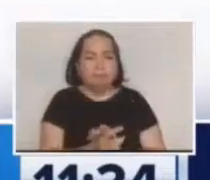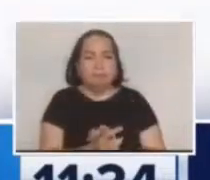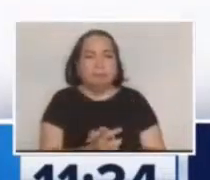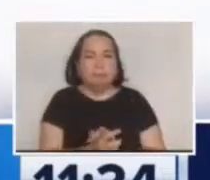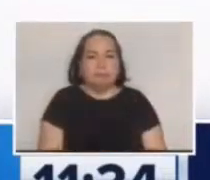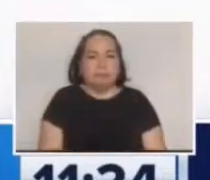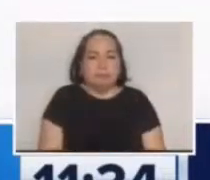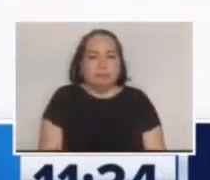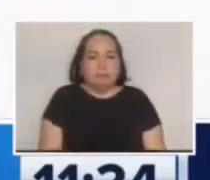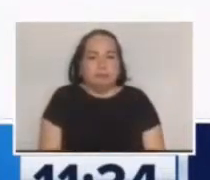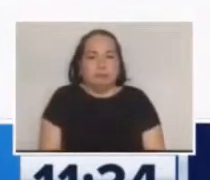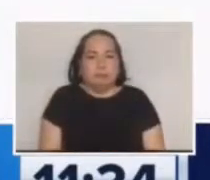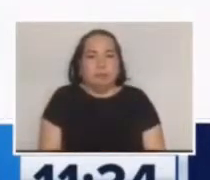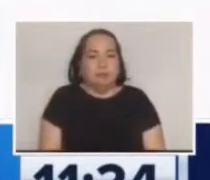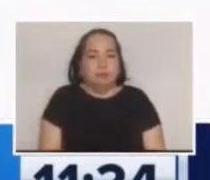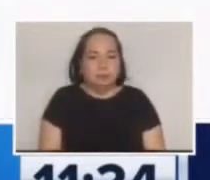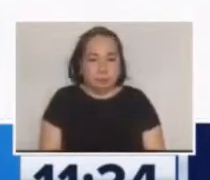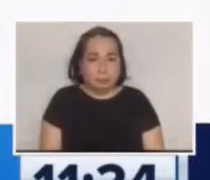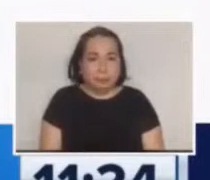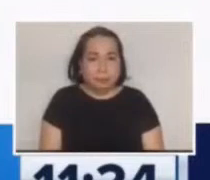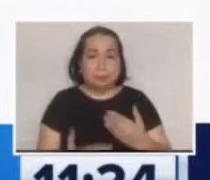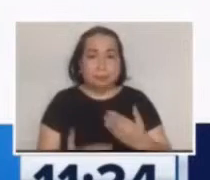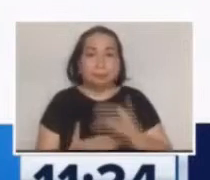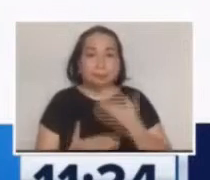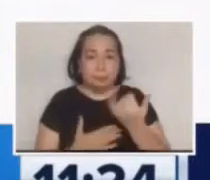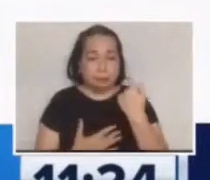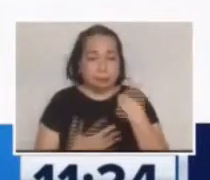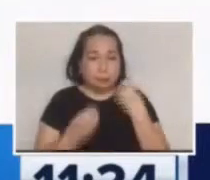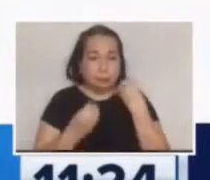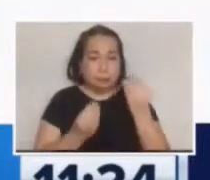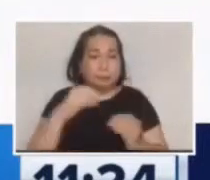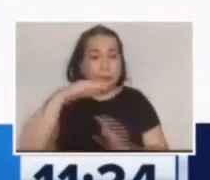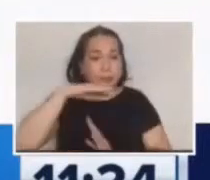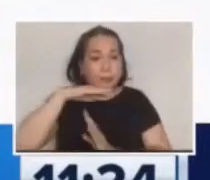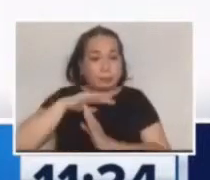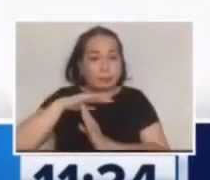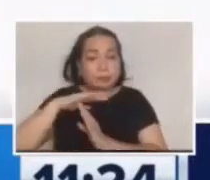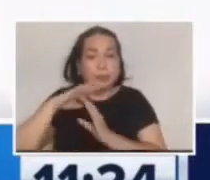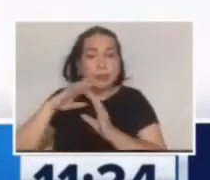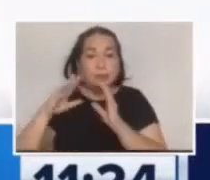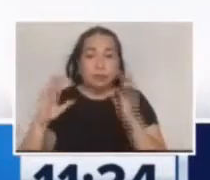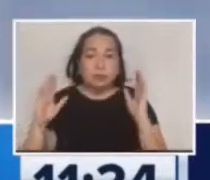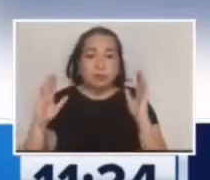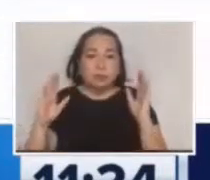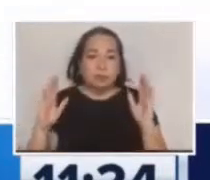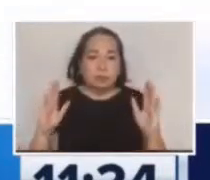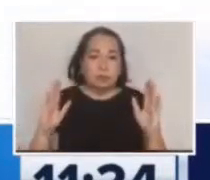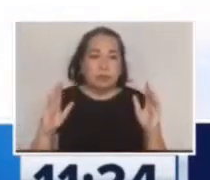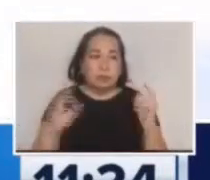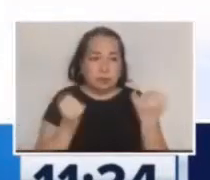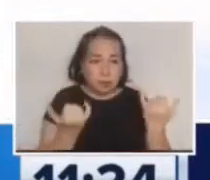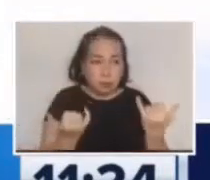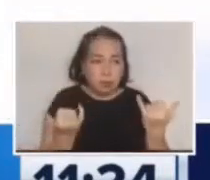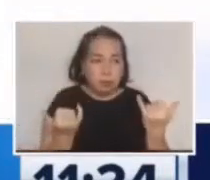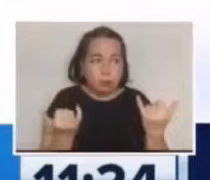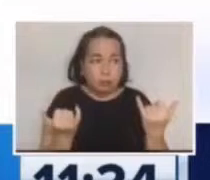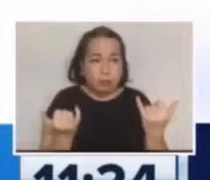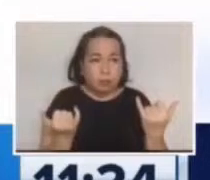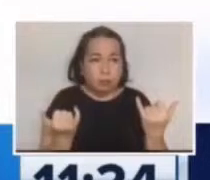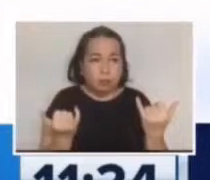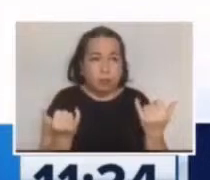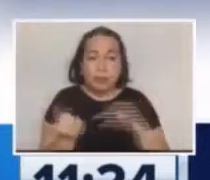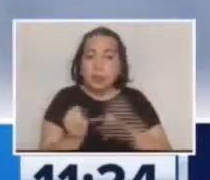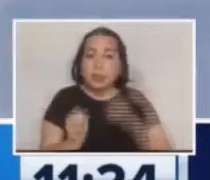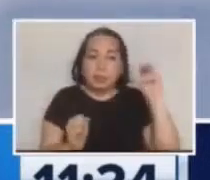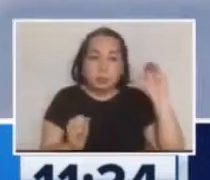panahon ng paghahanda ay talagang para matulungan ang mga guro at saka ang mga mag-aaral at pati mga magulang. Nabanggit